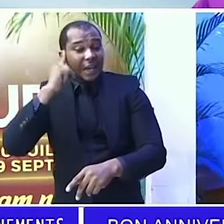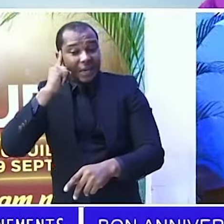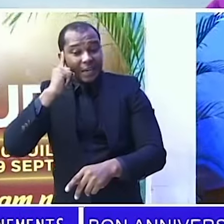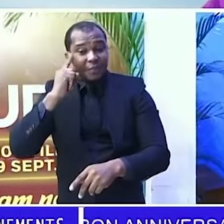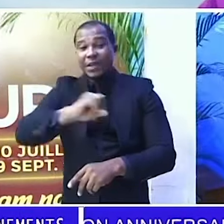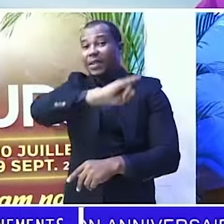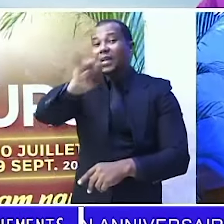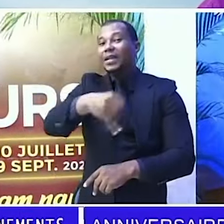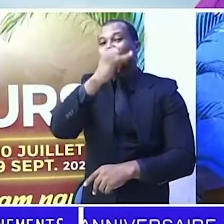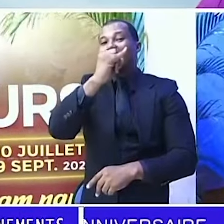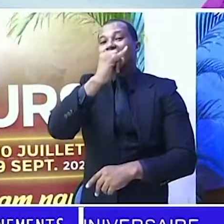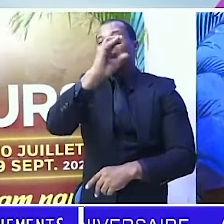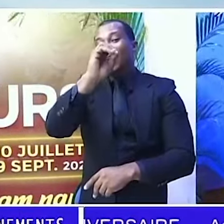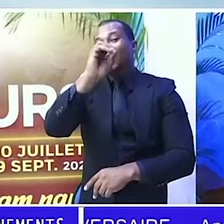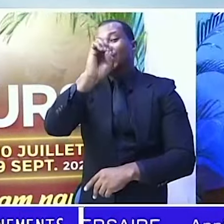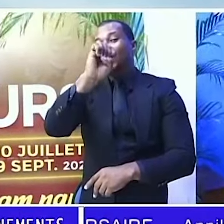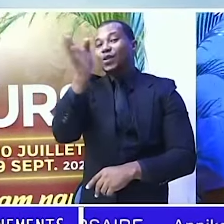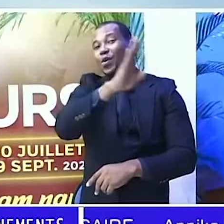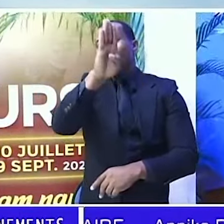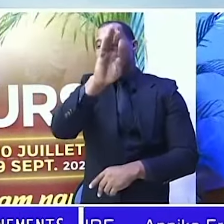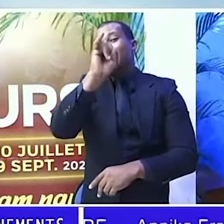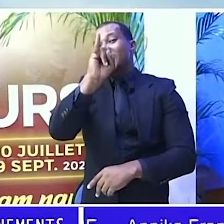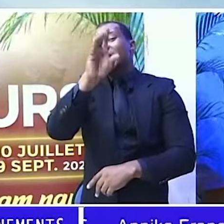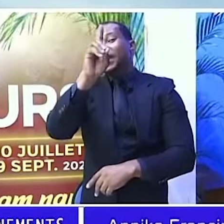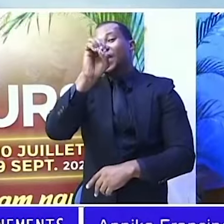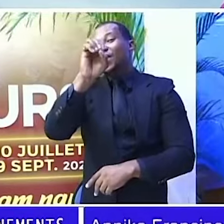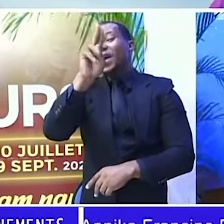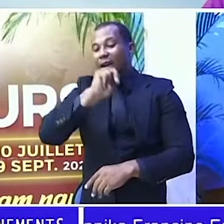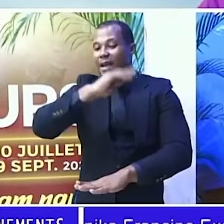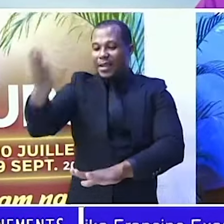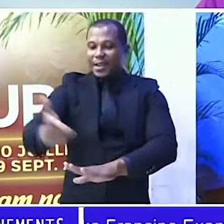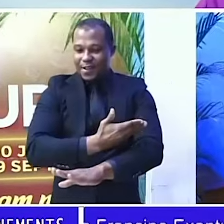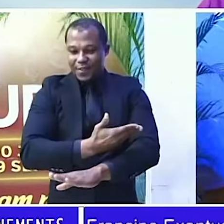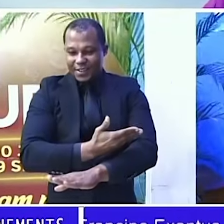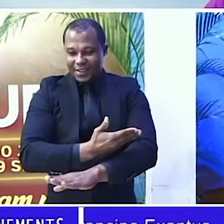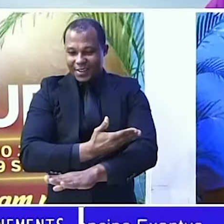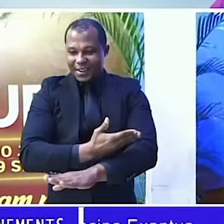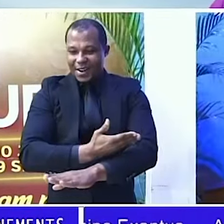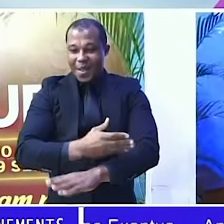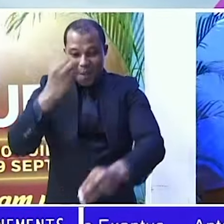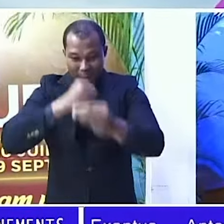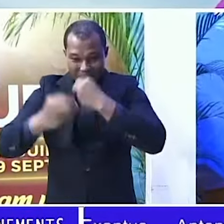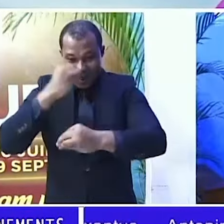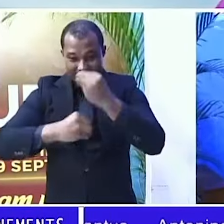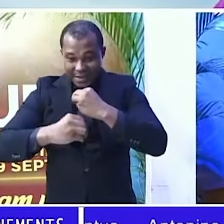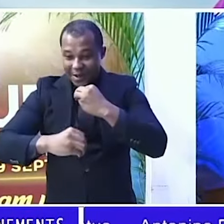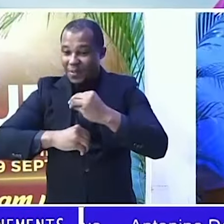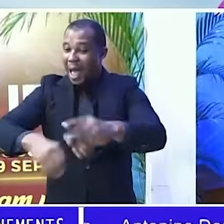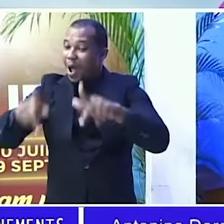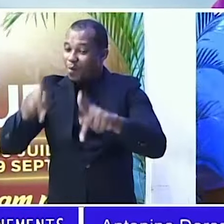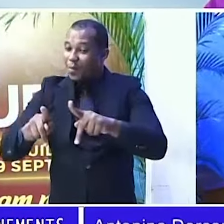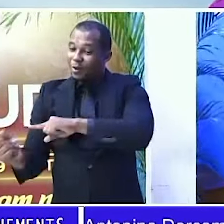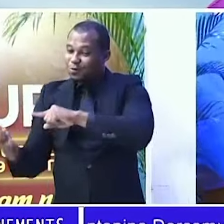Biden qui invité li non ti réception maintenant Maison Blanche moun nan t'a pas l'acheter pi belle veste